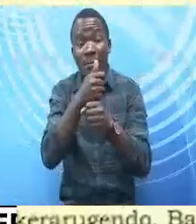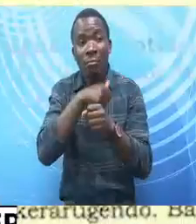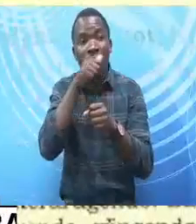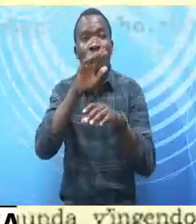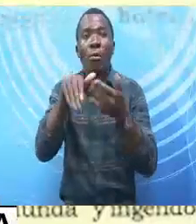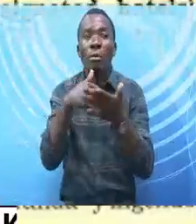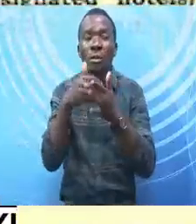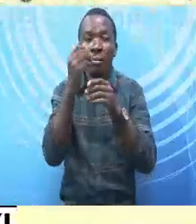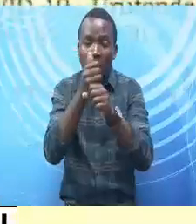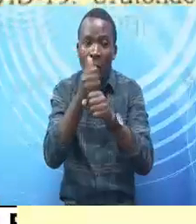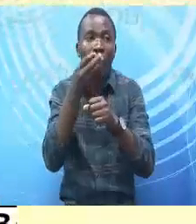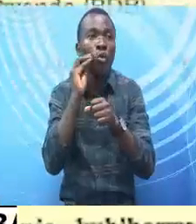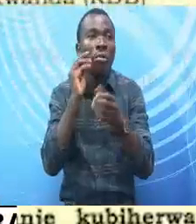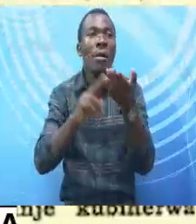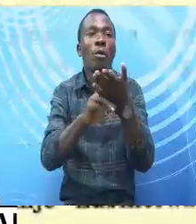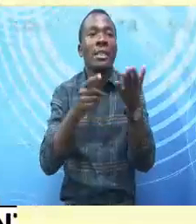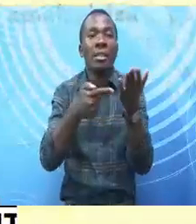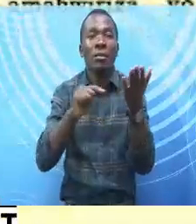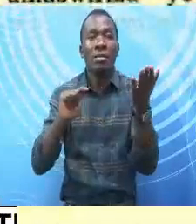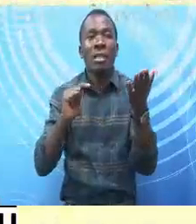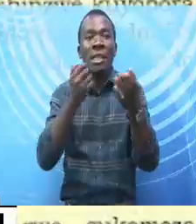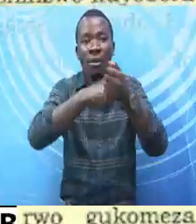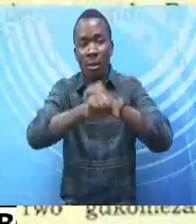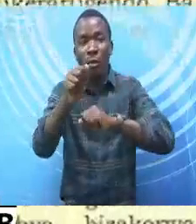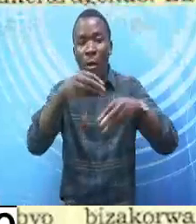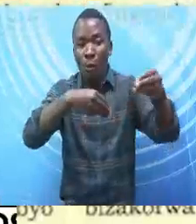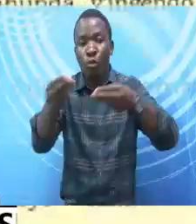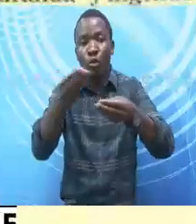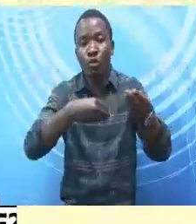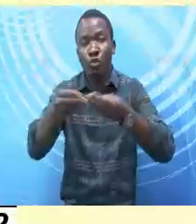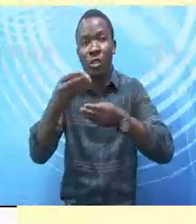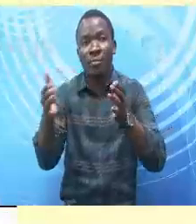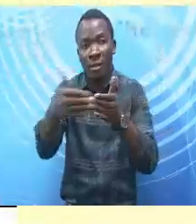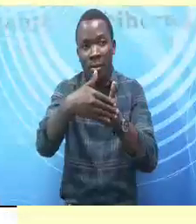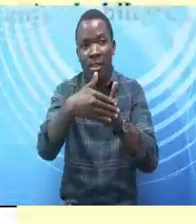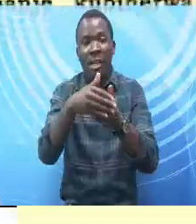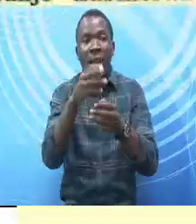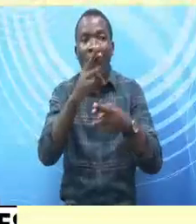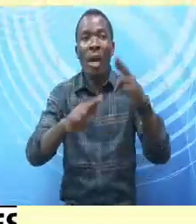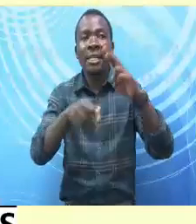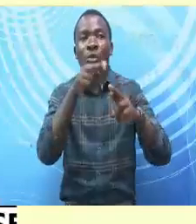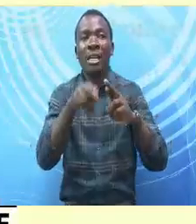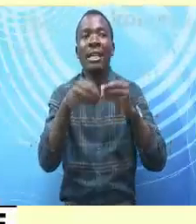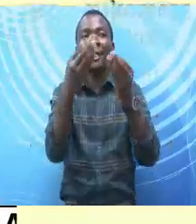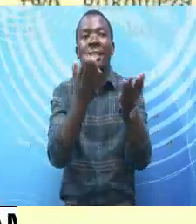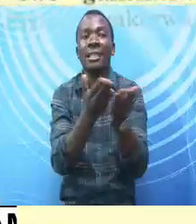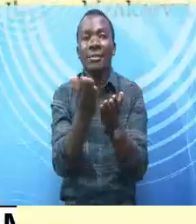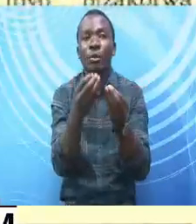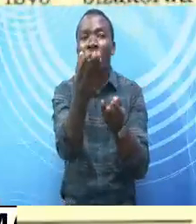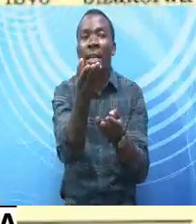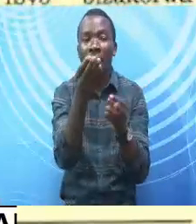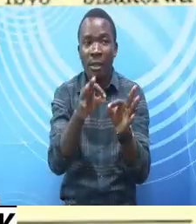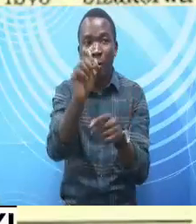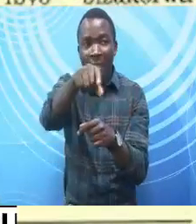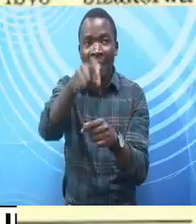rugo hifashishijwe ikoranabuhanga. Ibikorwa by'ubucuruzi byafunzwe, amaresitora azajya atanga serivisi zo kugeza ku bantu ibyo bakeneye